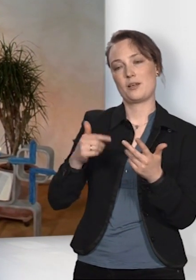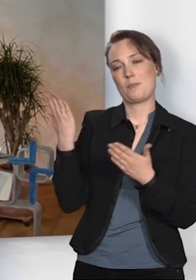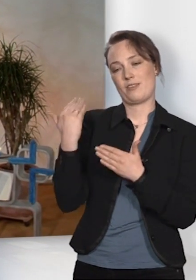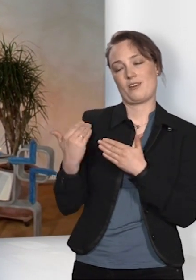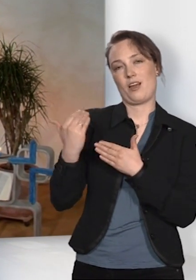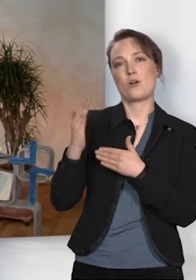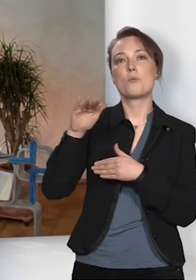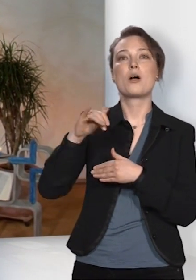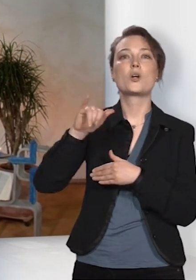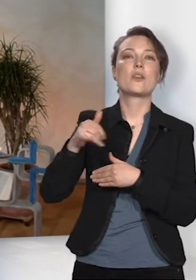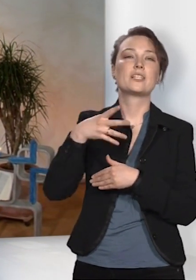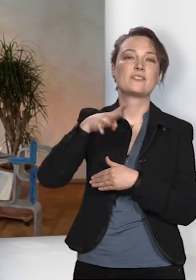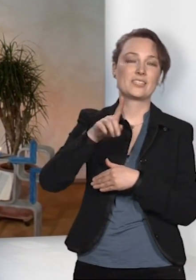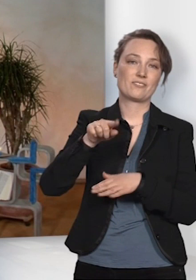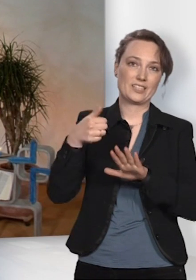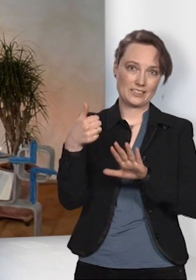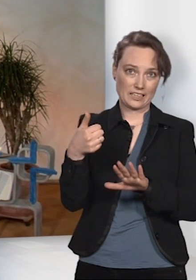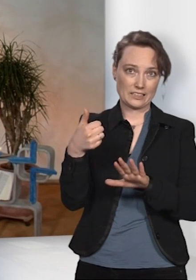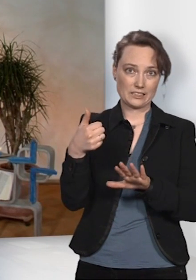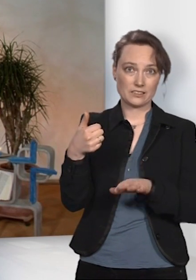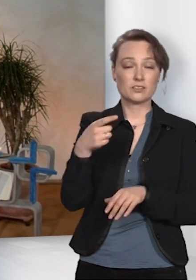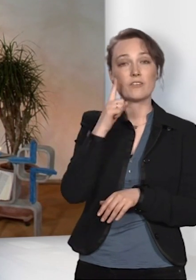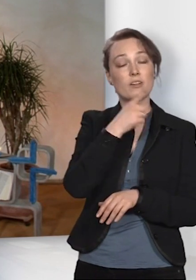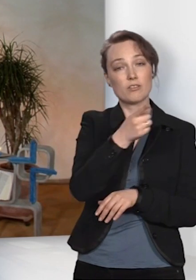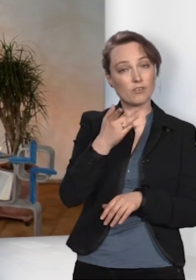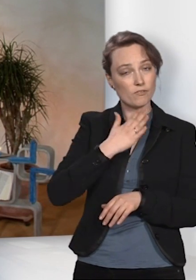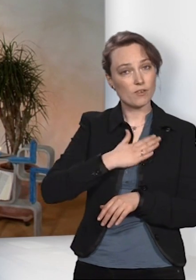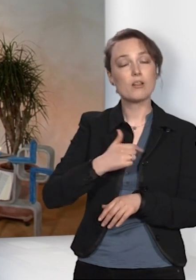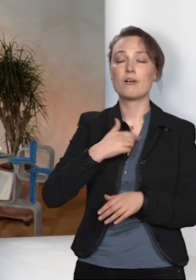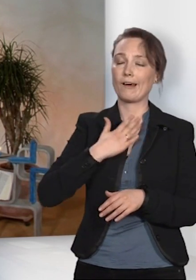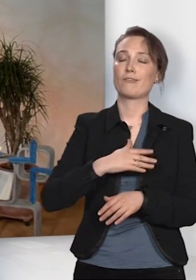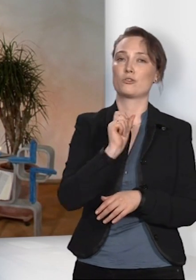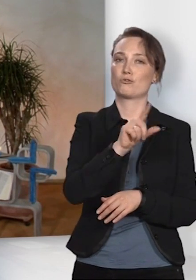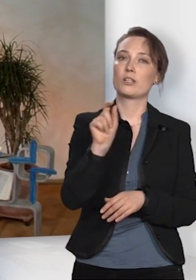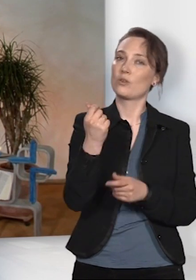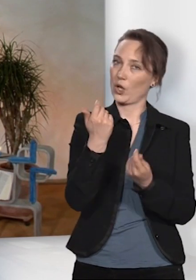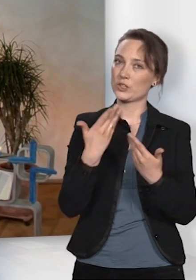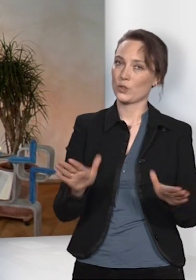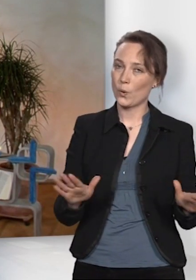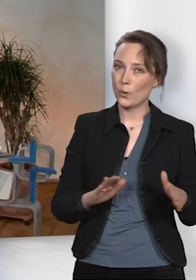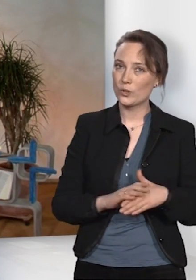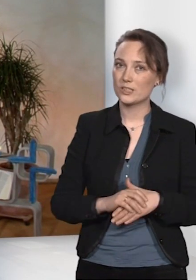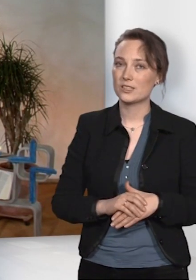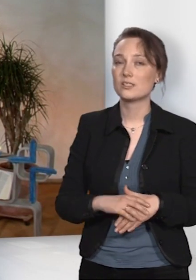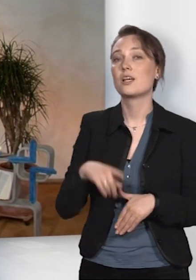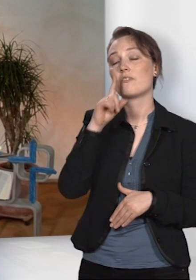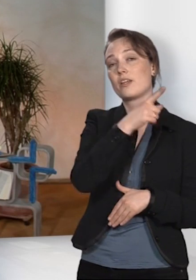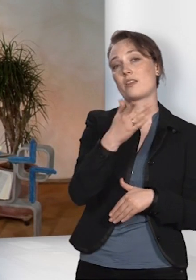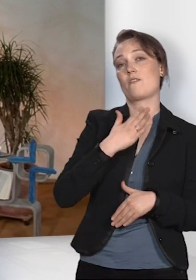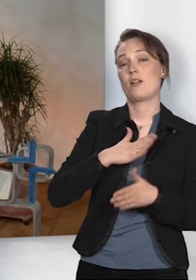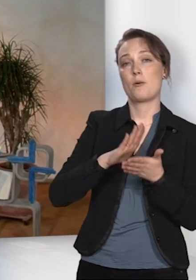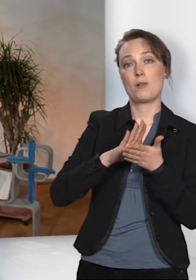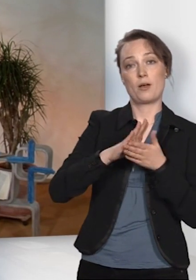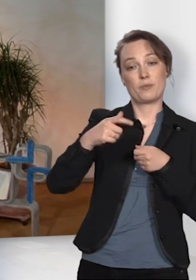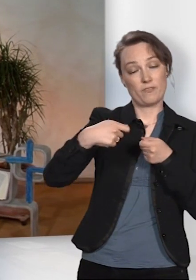über Johannes 14, Vers 6. Gerne schicken wir Ihnen diese Broschüre kostenlos zu. Wenn Sie mit uns in Verbindung bleiben